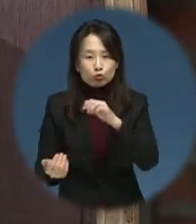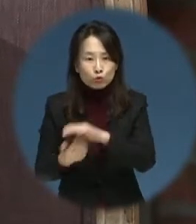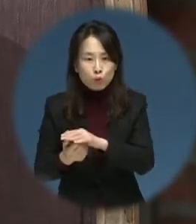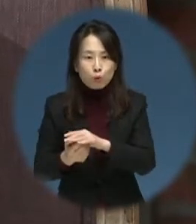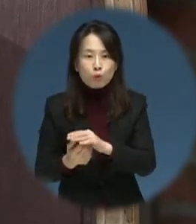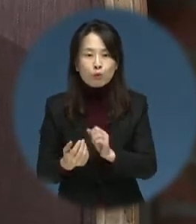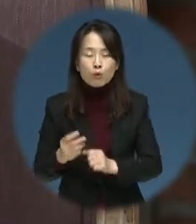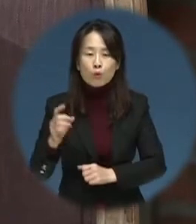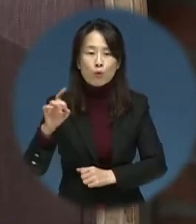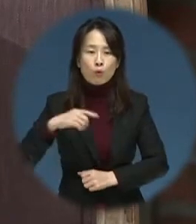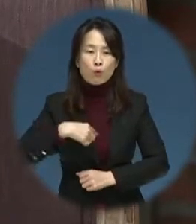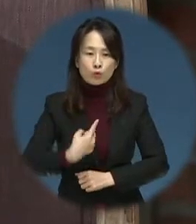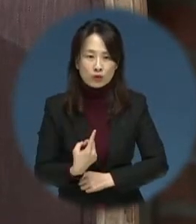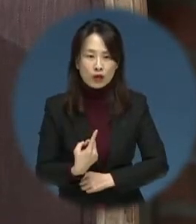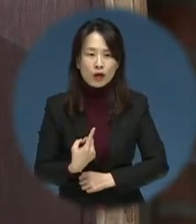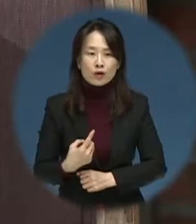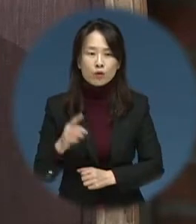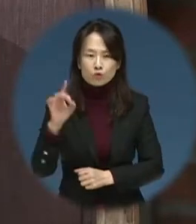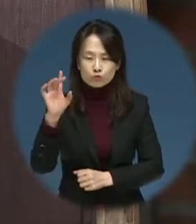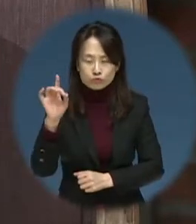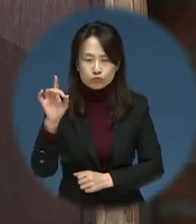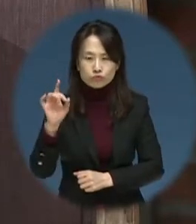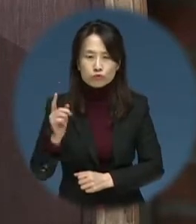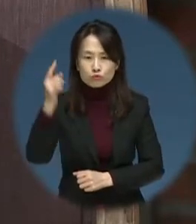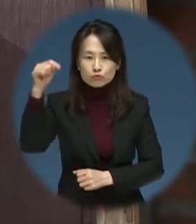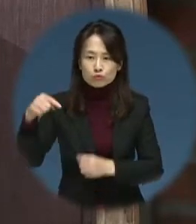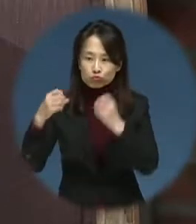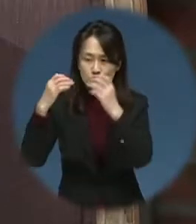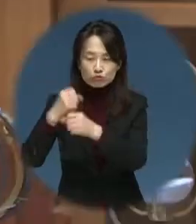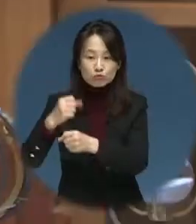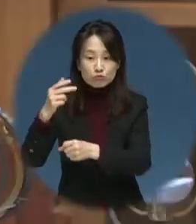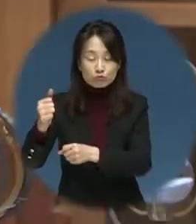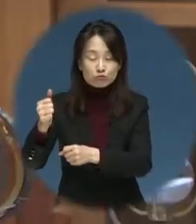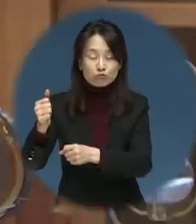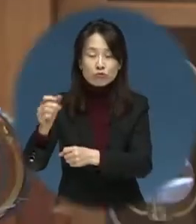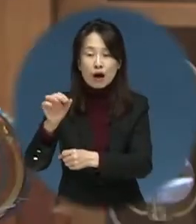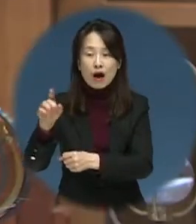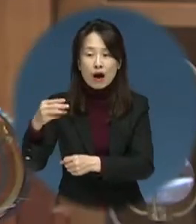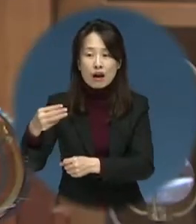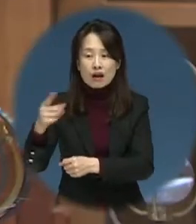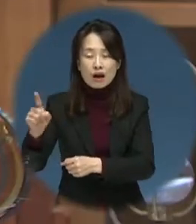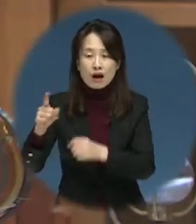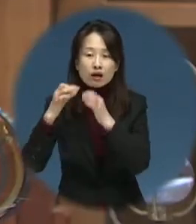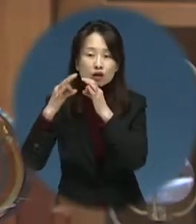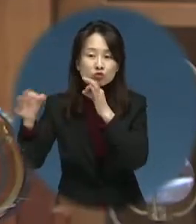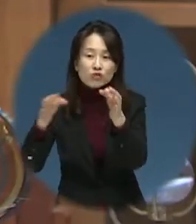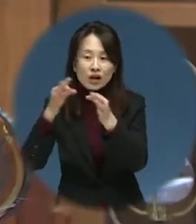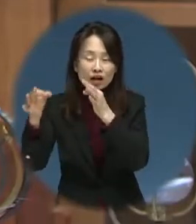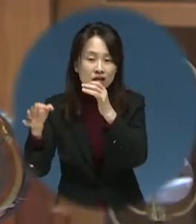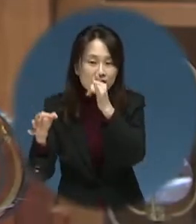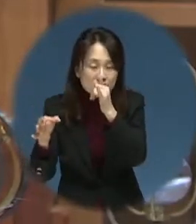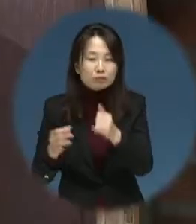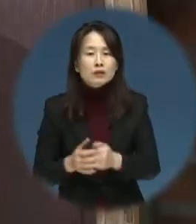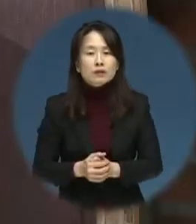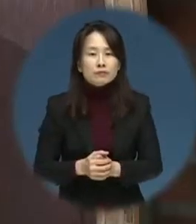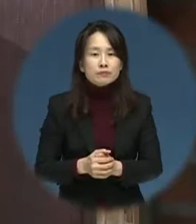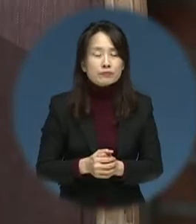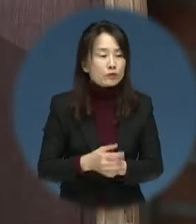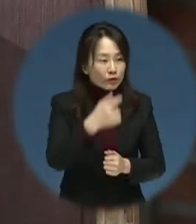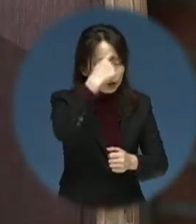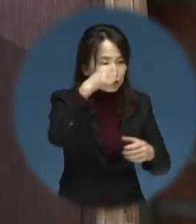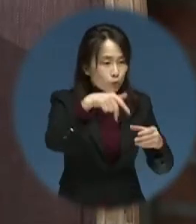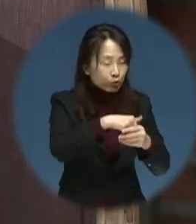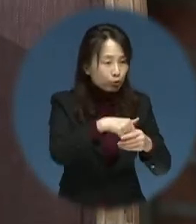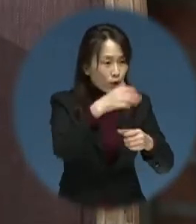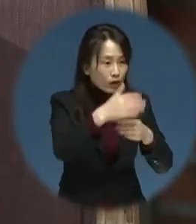유일하시고 우주를 창조한 창조주가 알라이거든요. 그럼 기독교에 하나님하고 같네요? 그 개념이 다르지는 않죠. 하나님이